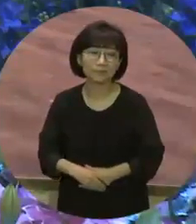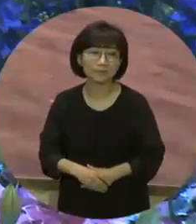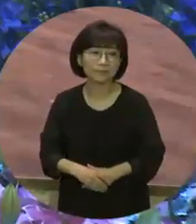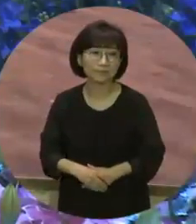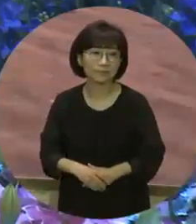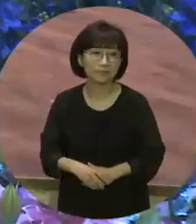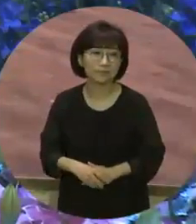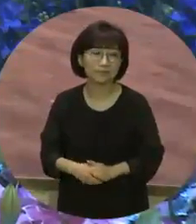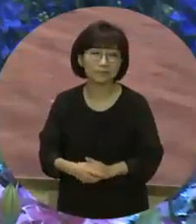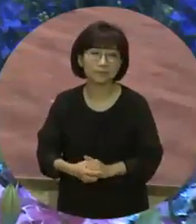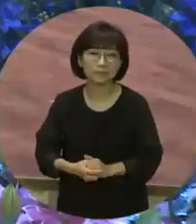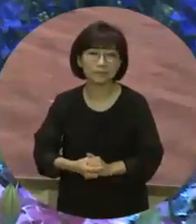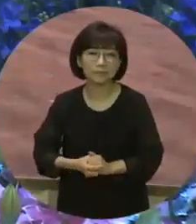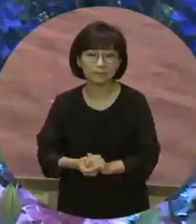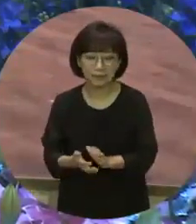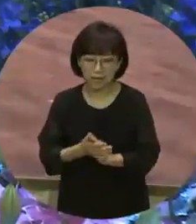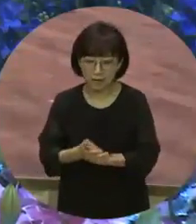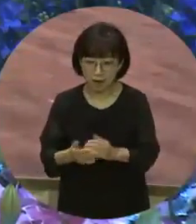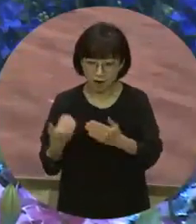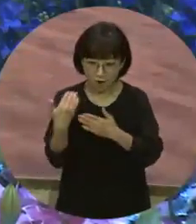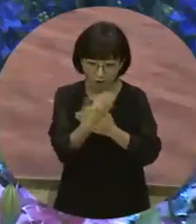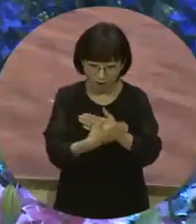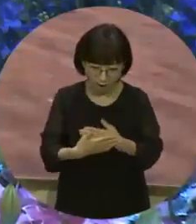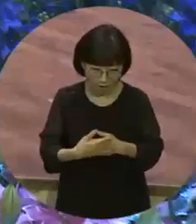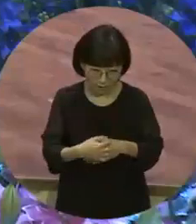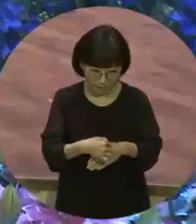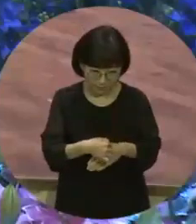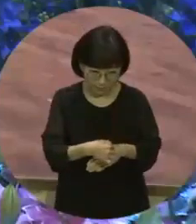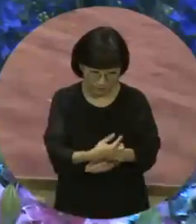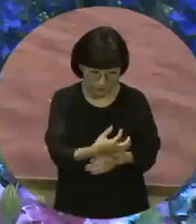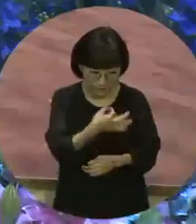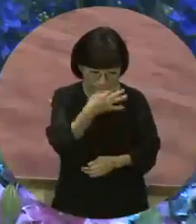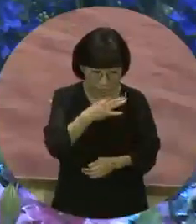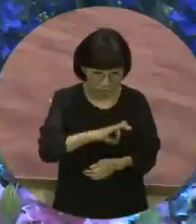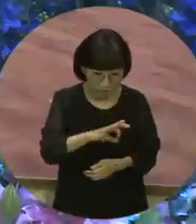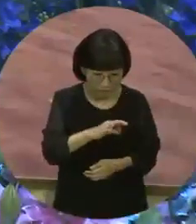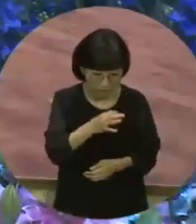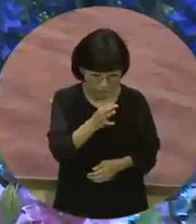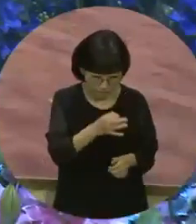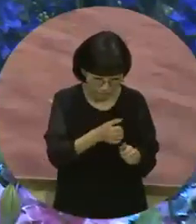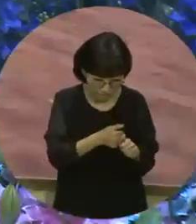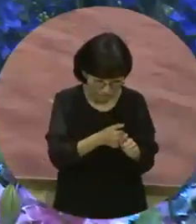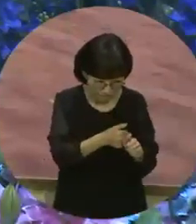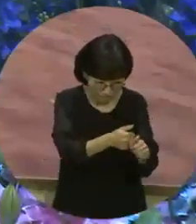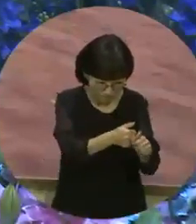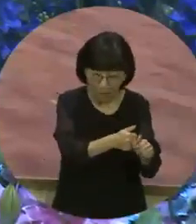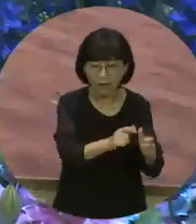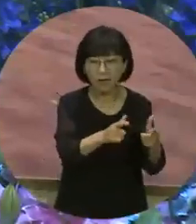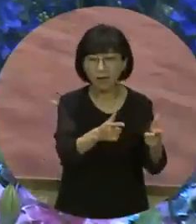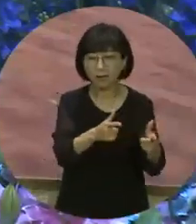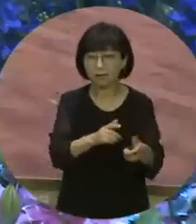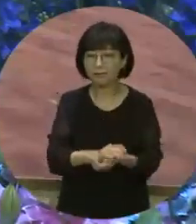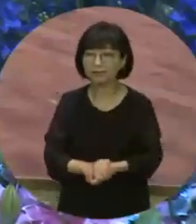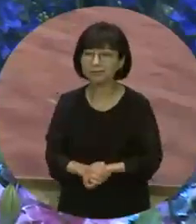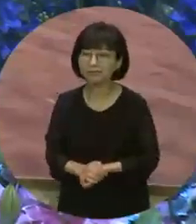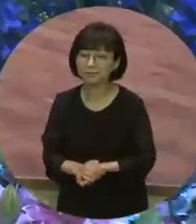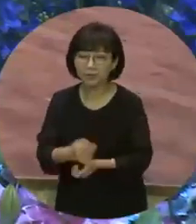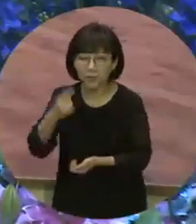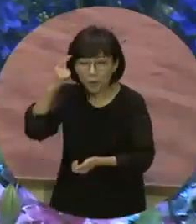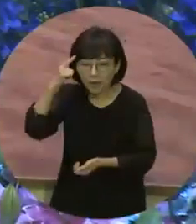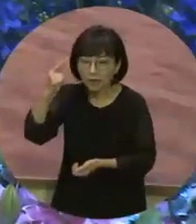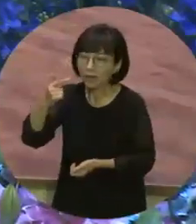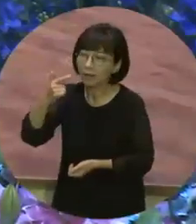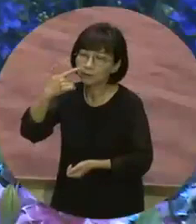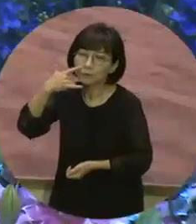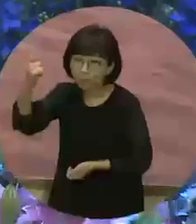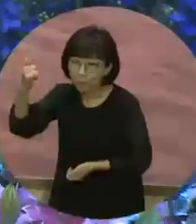속에서도 육신적인 유익보다는 영적인 것을 손해를 보면서 선택을 한단 말이에요. 이건 부모를 통한 영향을 받은